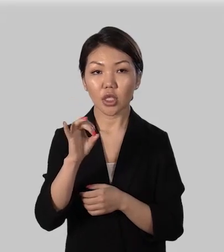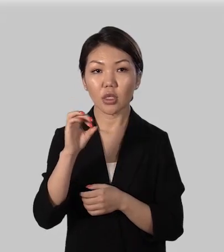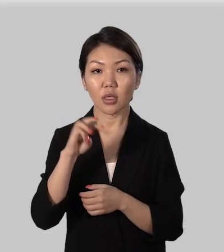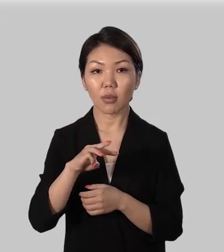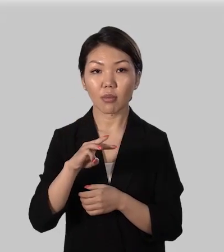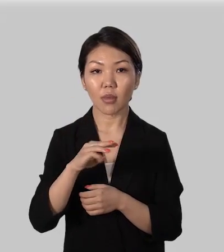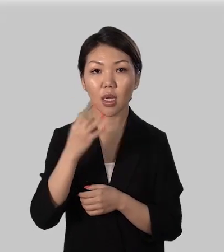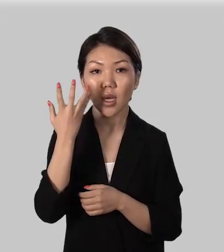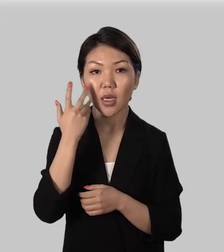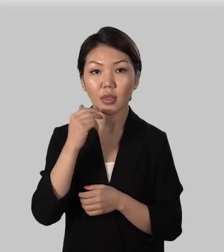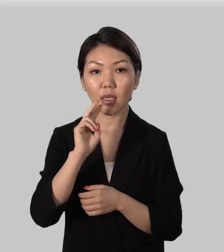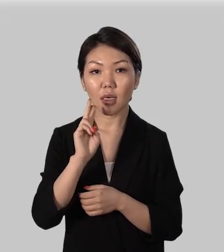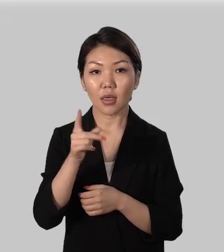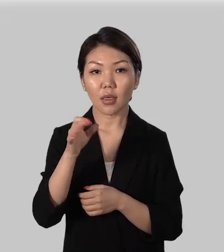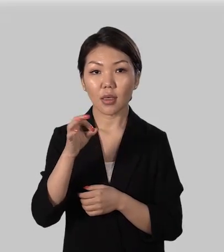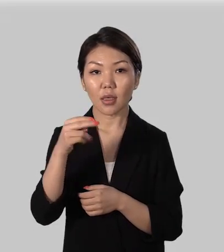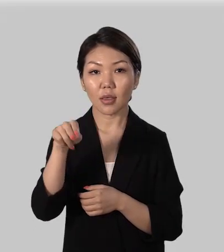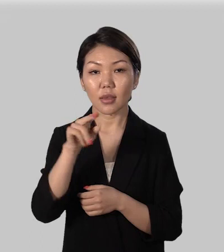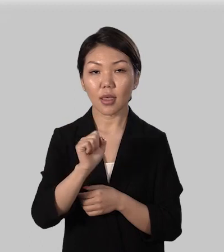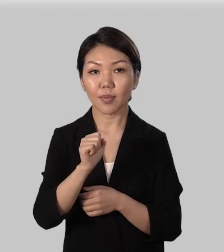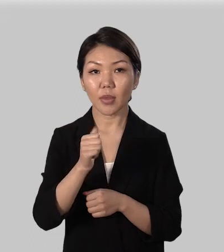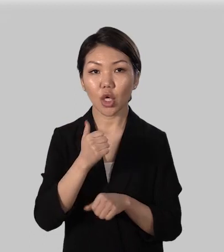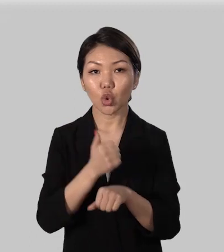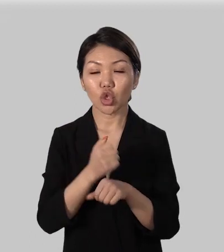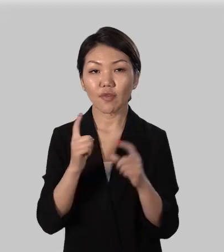ключевые слова сказки